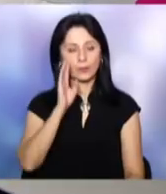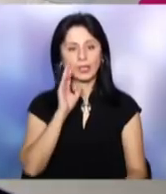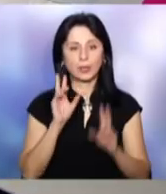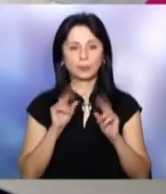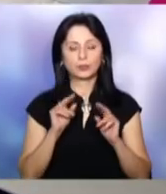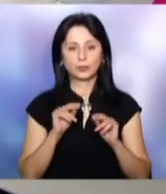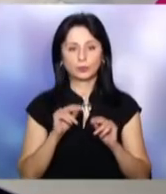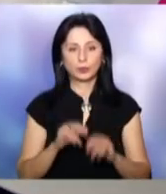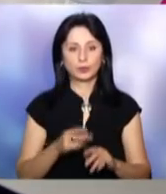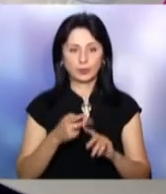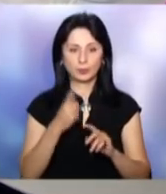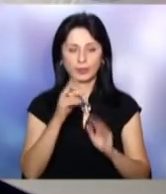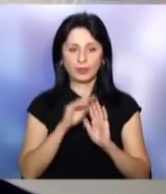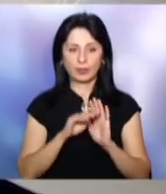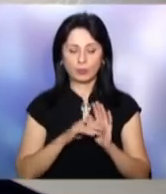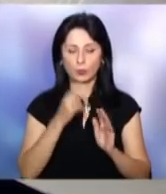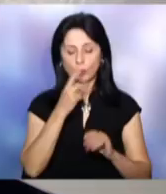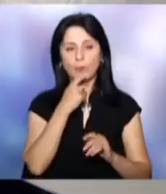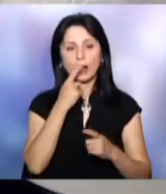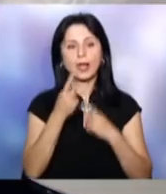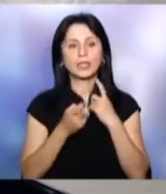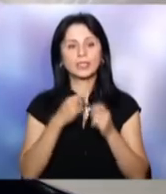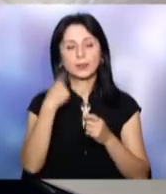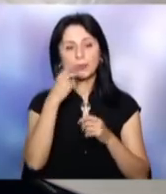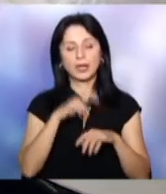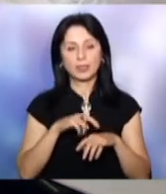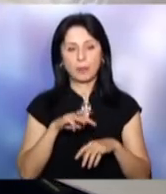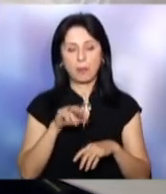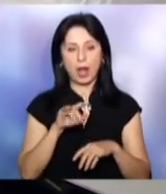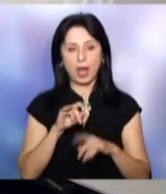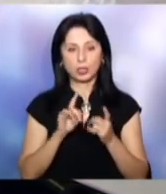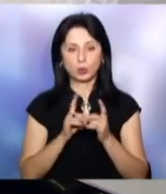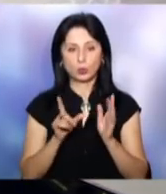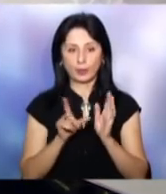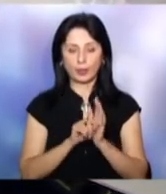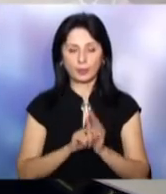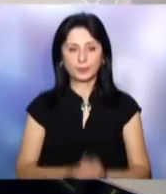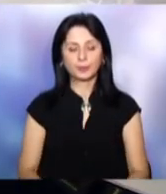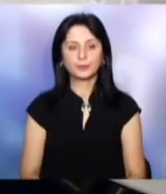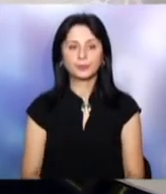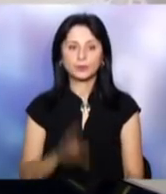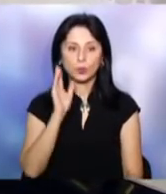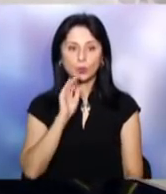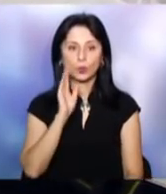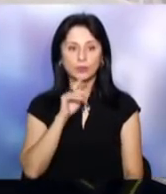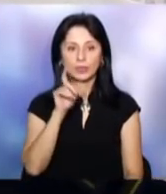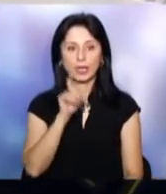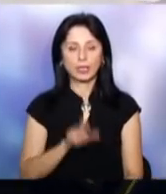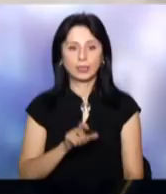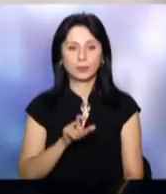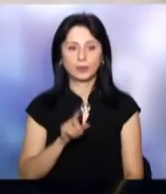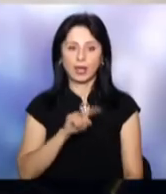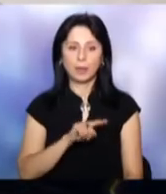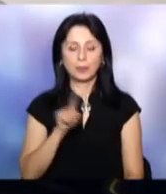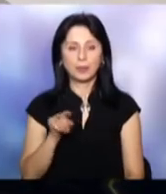უამშვიდობისა, ეს პირველი არხია თქვენ უყურებთ გადაცემას პირადი ექიმი მარი მალაზონიას სურდო თარგმანით. როდესაც ადამიანი ამა